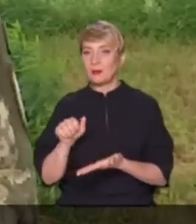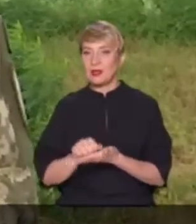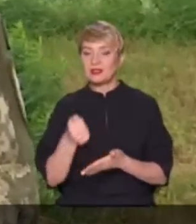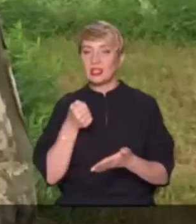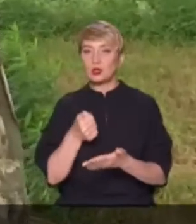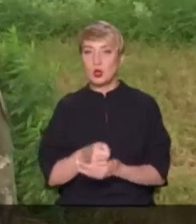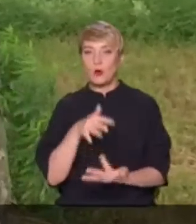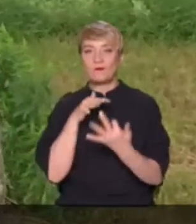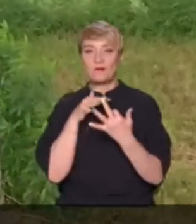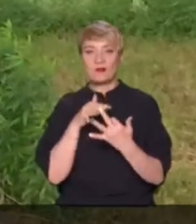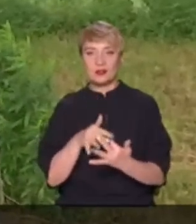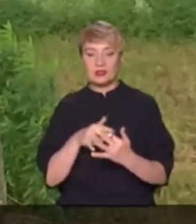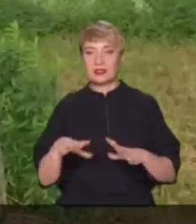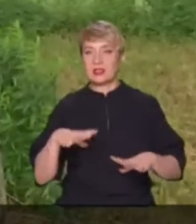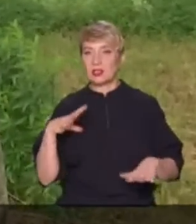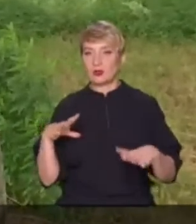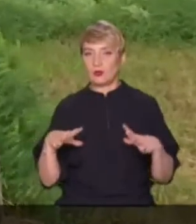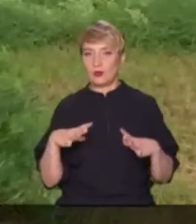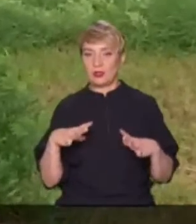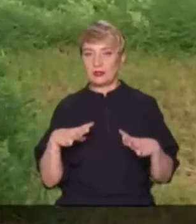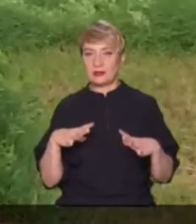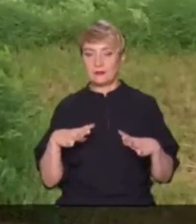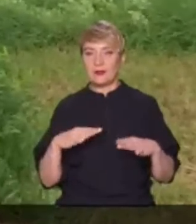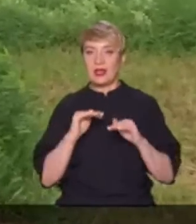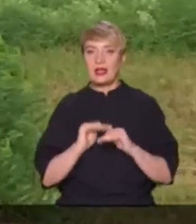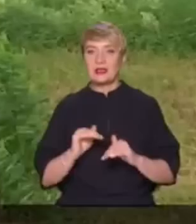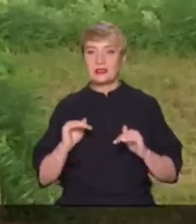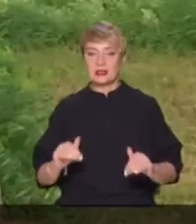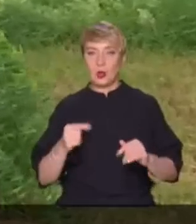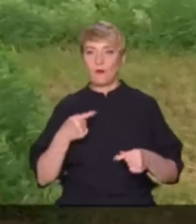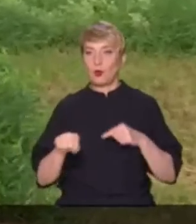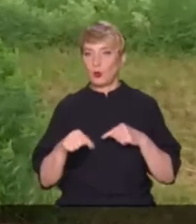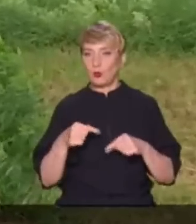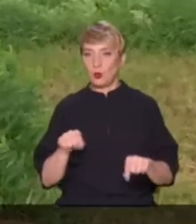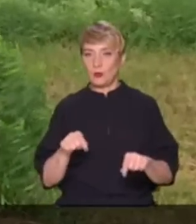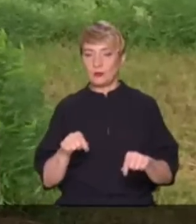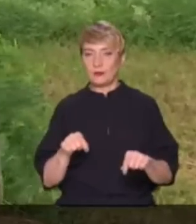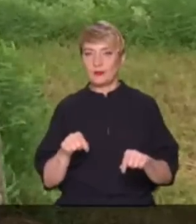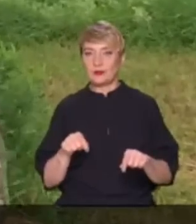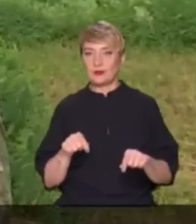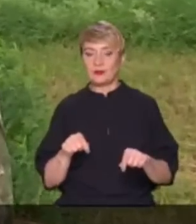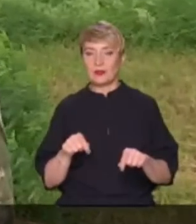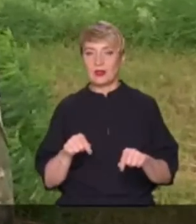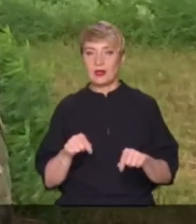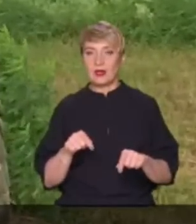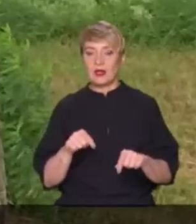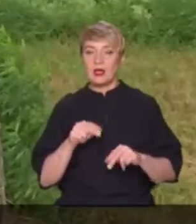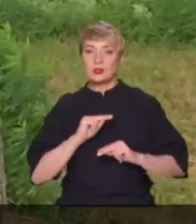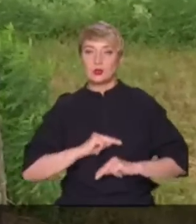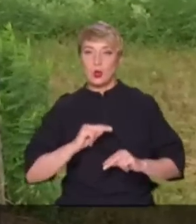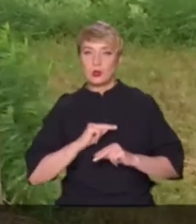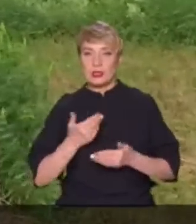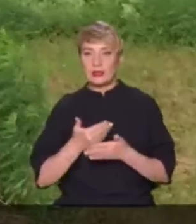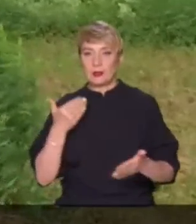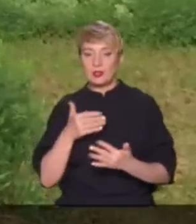що тренував місцевих діток в футбол. І з тренером теж, з колегою, ми якраз напередодні